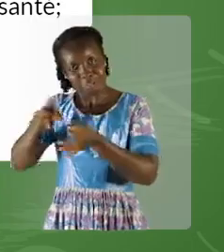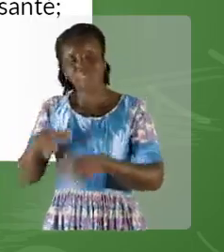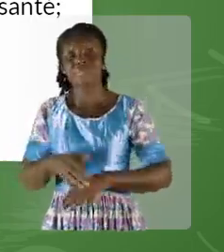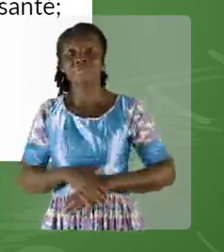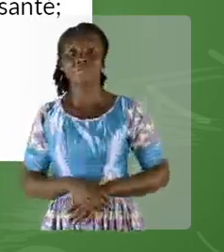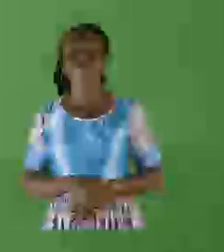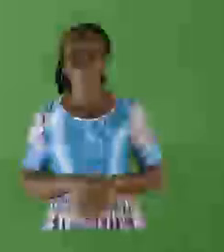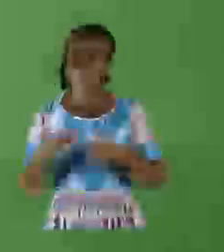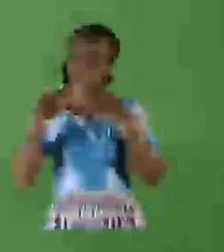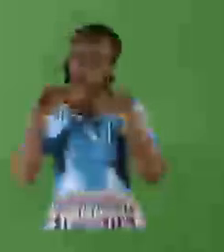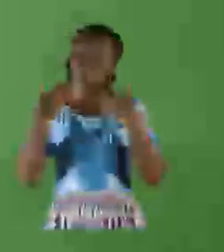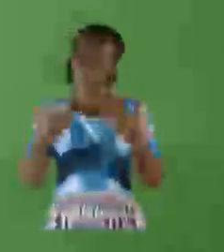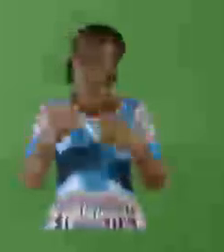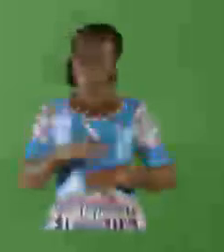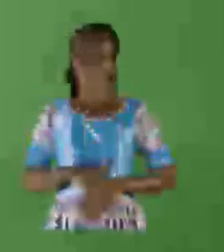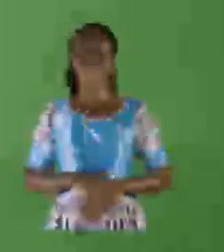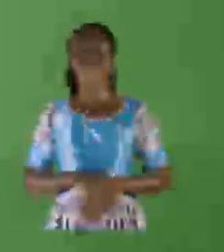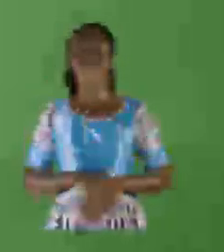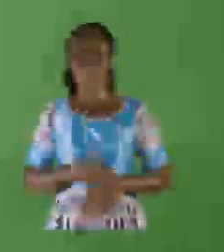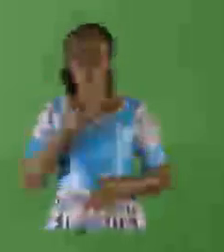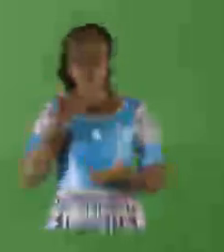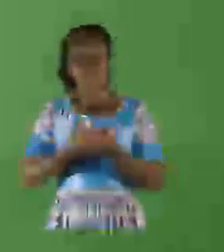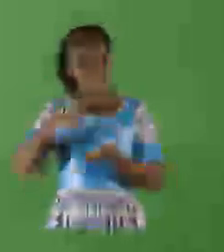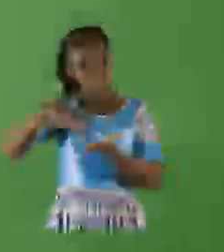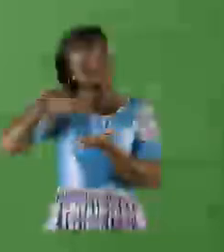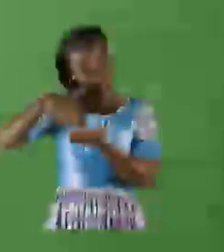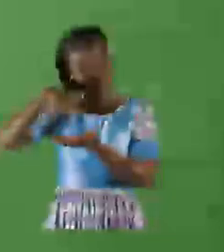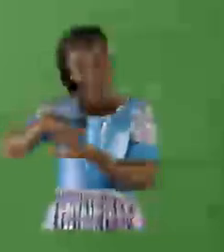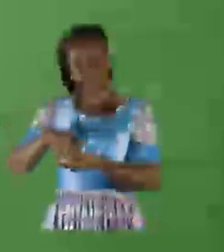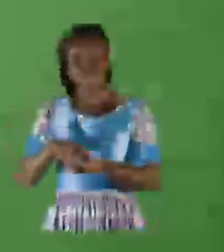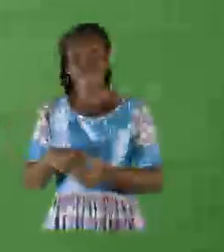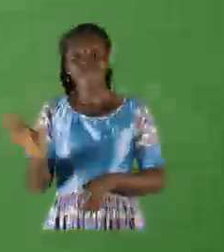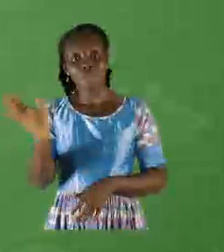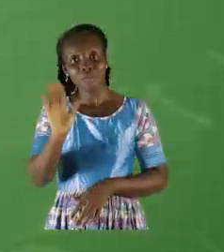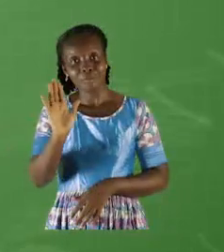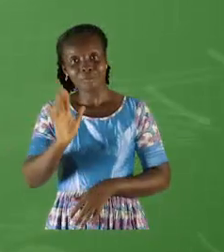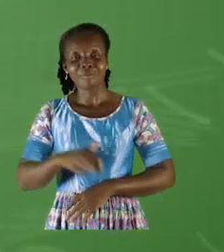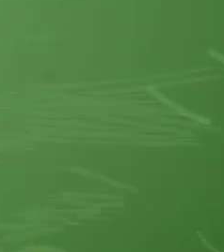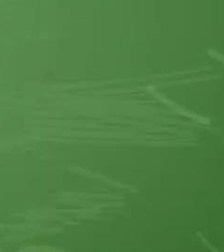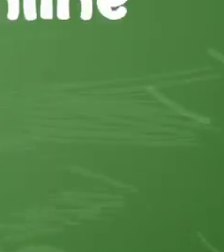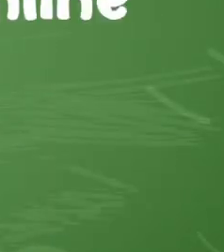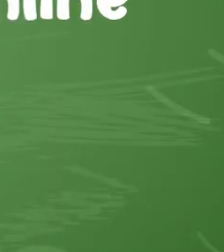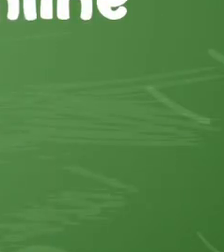justifie-la. Je vous remercie et bonne révision à vous.